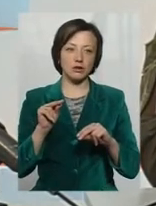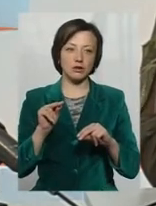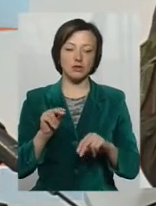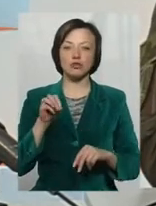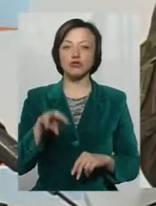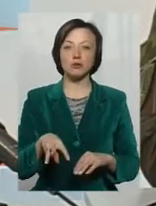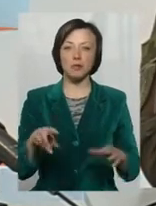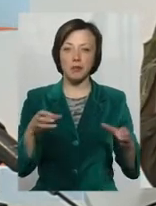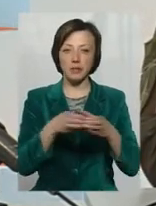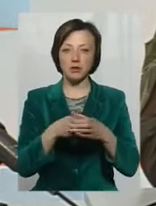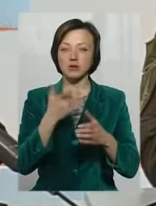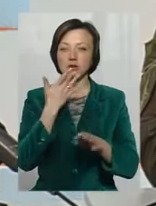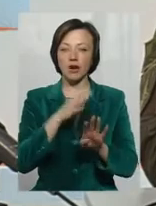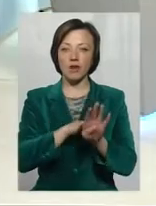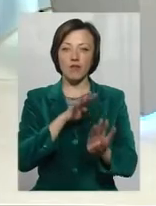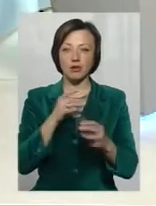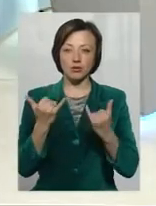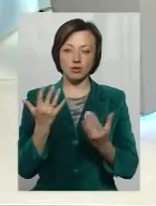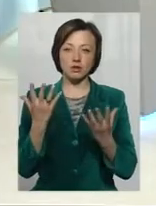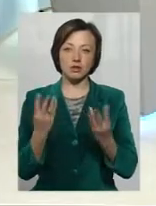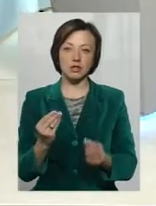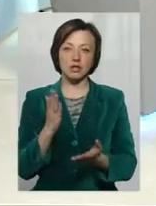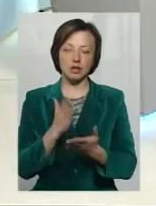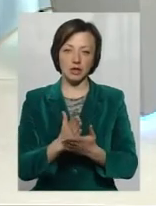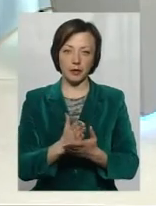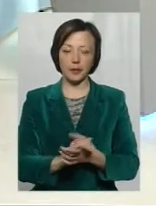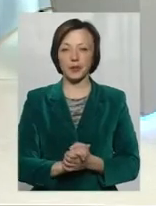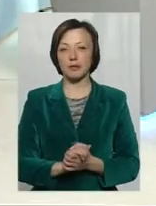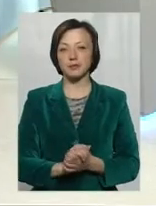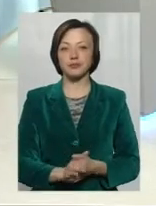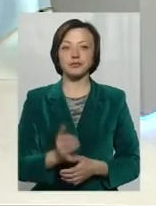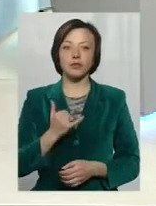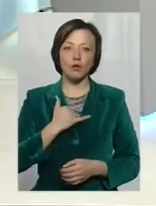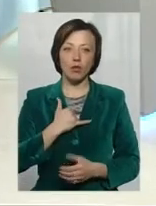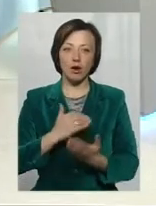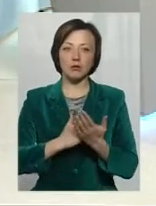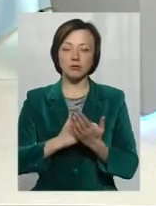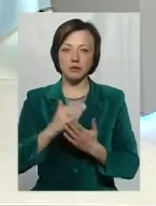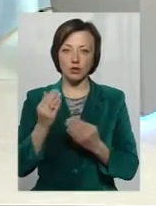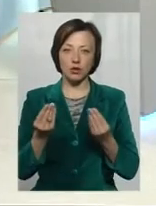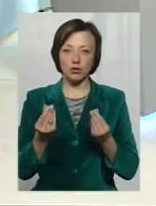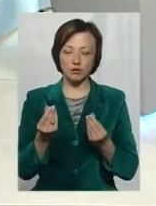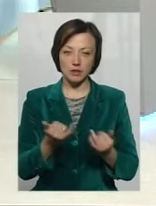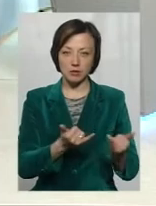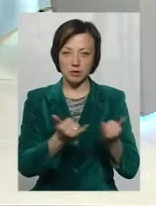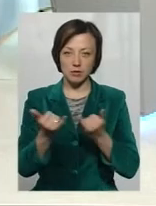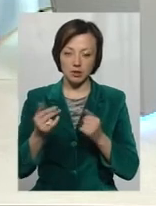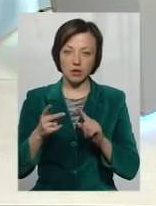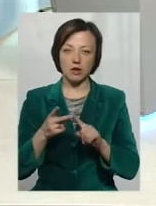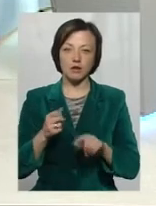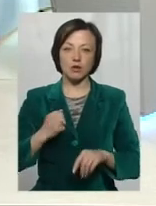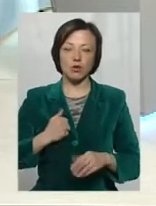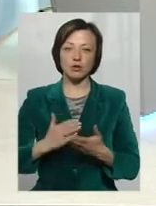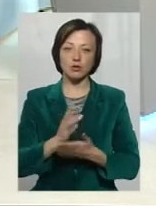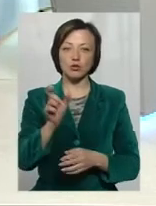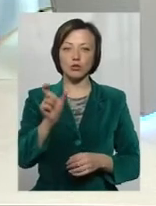чи в тих підрозділах Національної гвардії, що на сьогоднішній день є на Україні. Тобто в нас вище грошове забезпечення. У нас